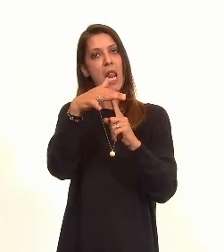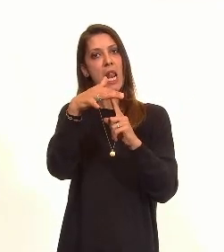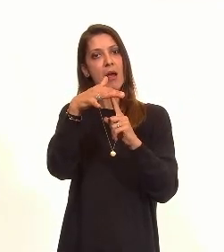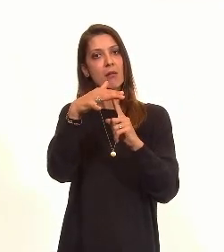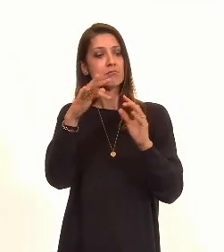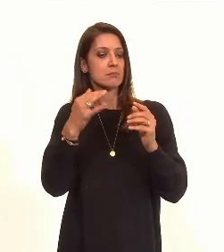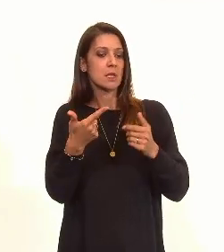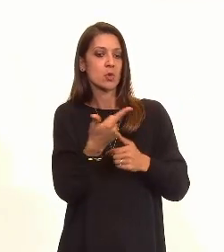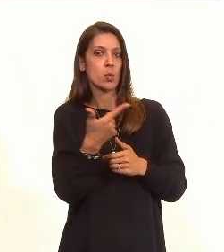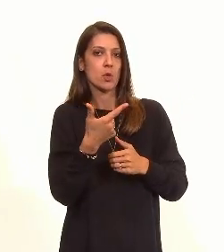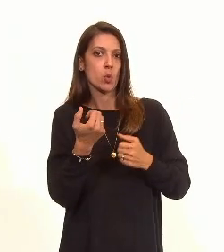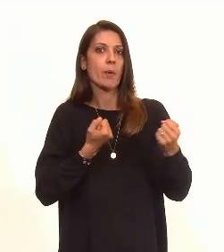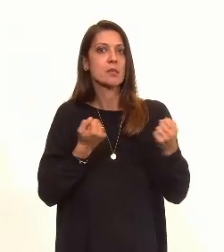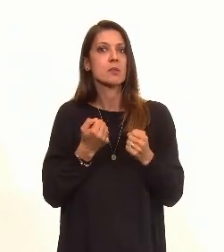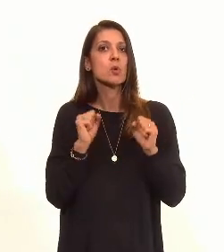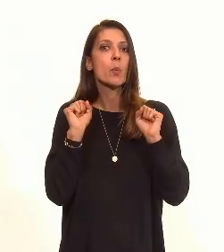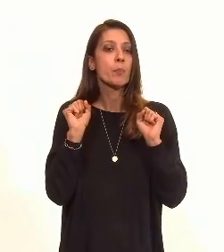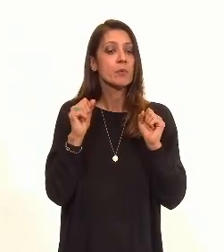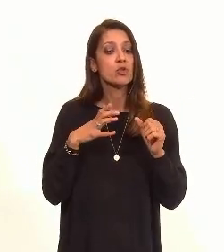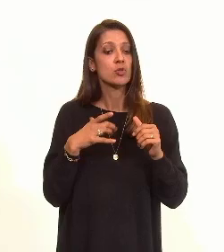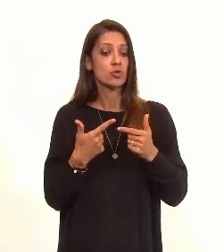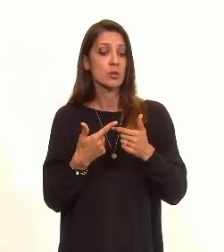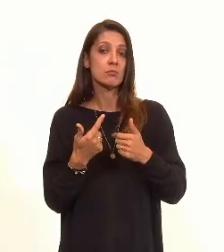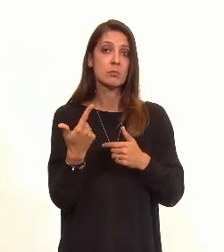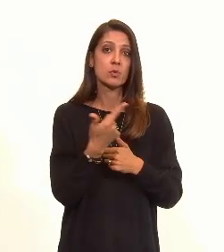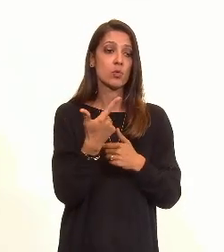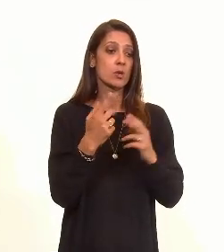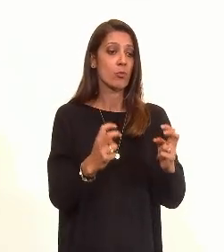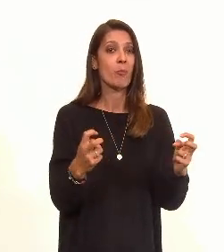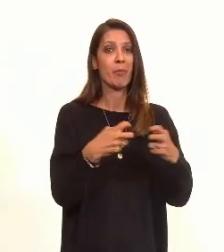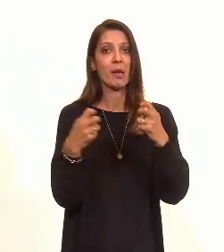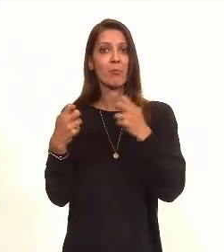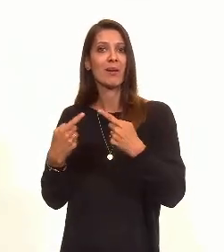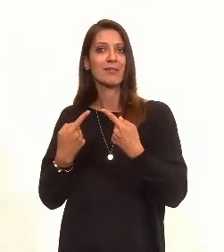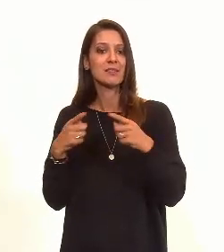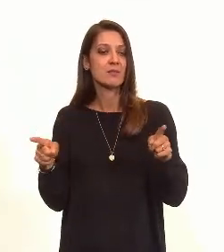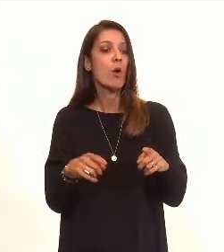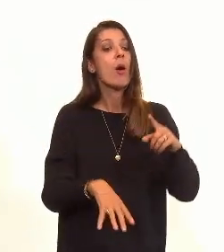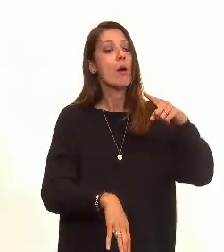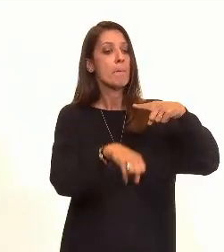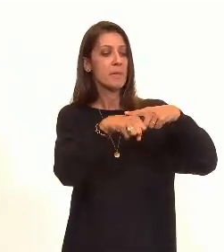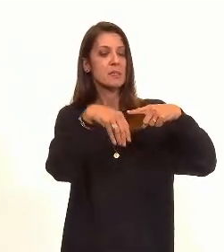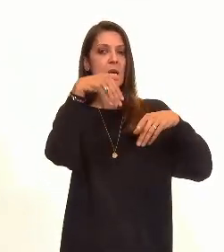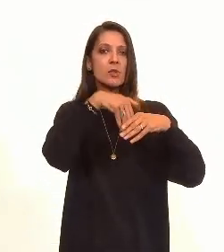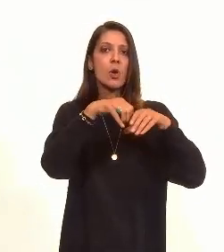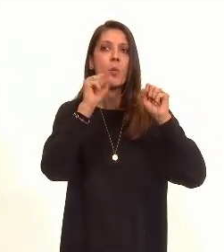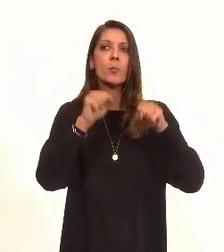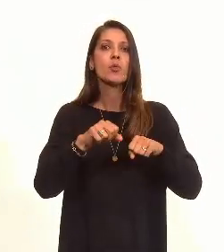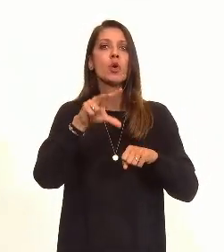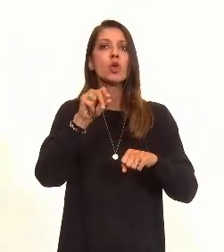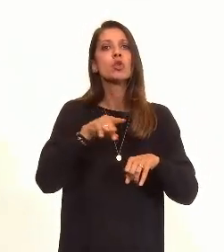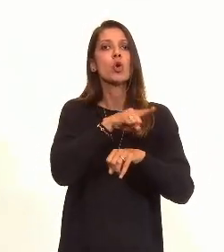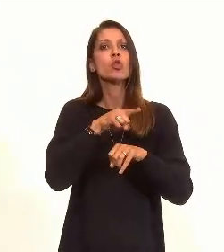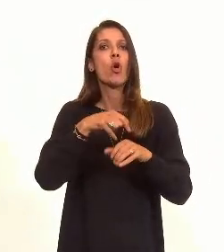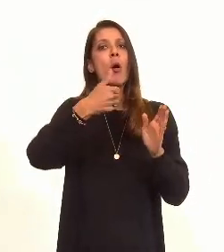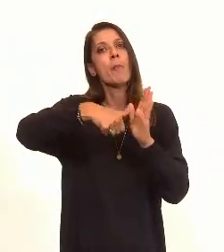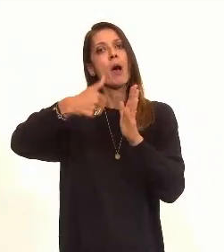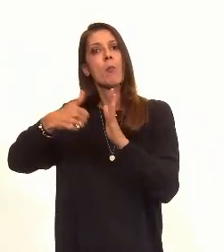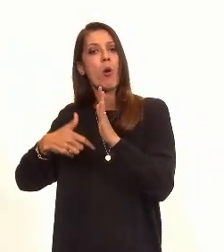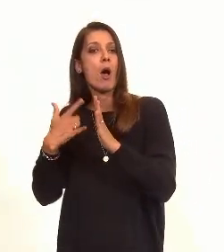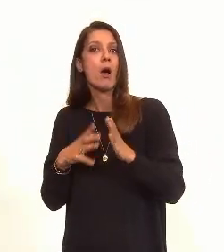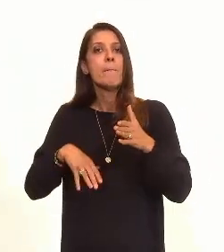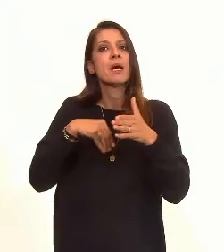prestations, on va également avoir une différence de valeur entre l'APA et la PCH. Dans la PCH, vous pouvez avoir jusqu'à 30 heures par mois de participation